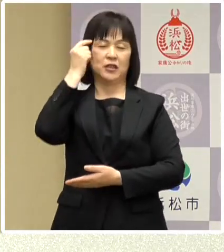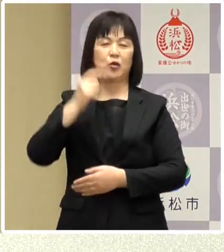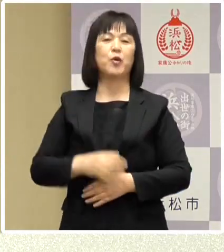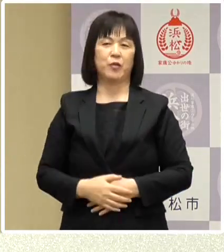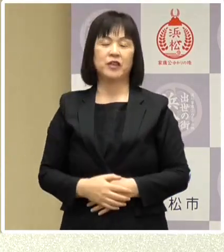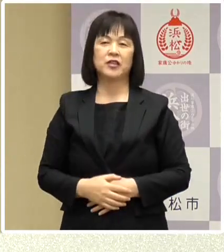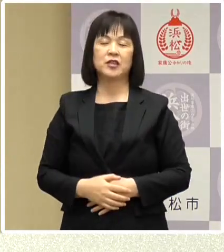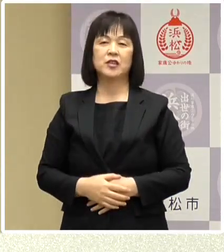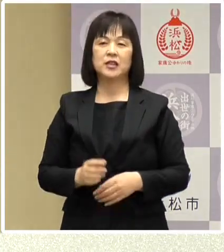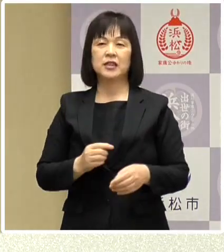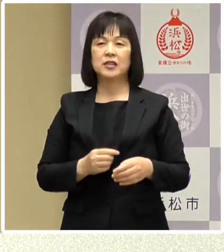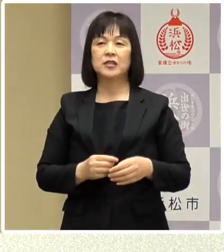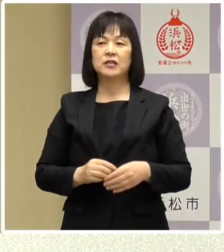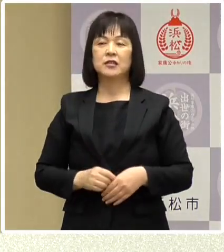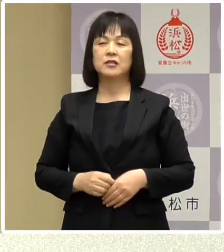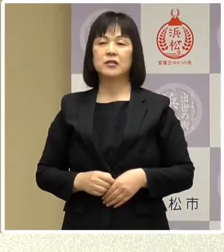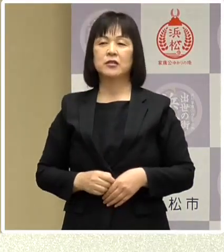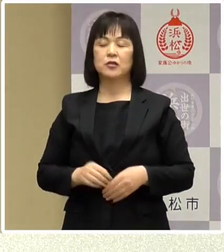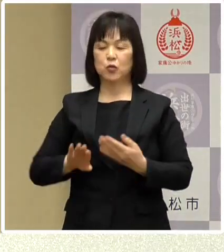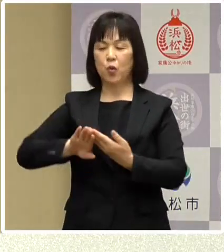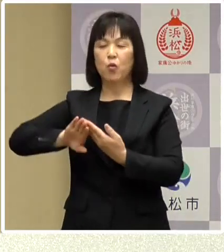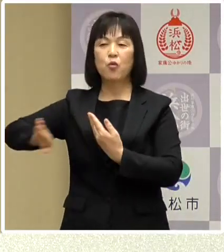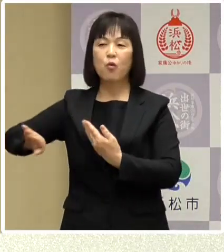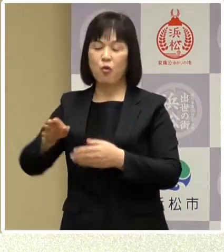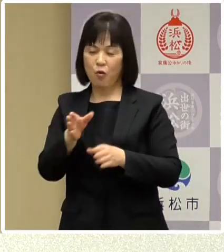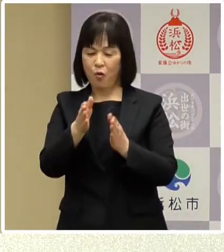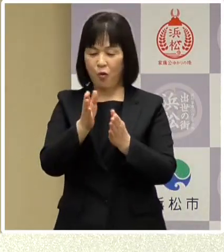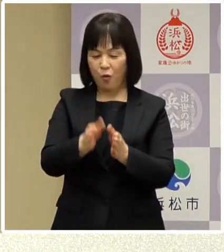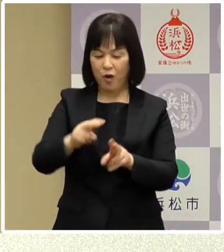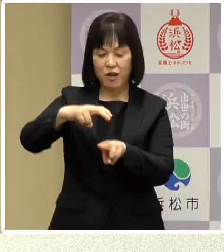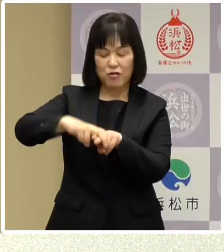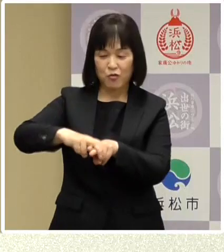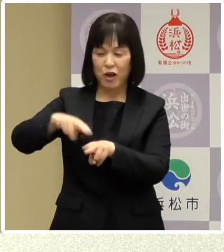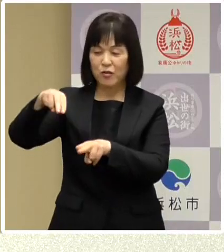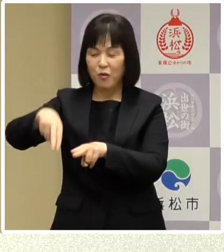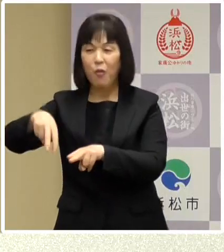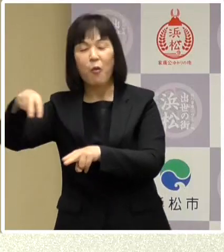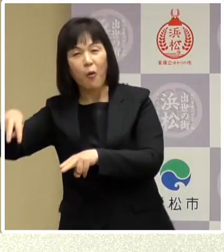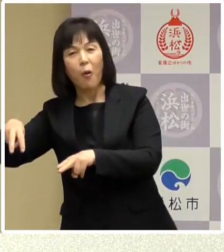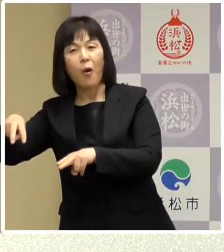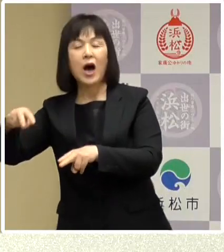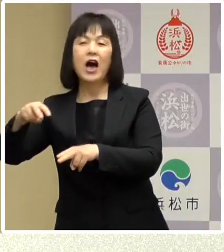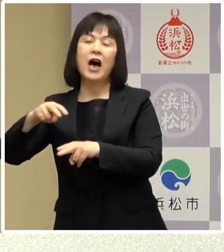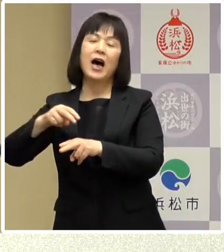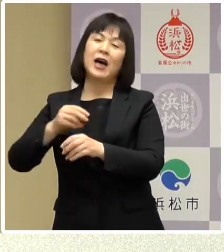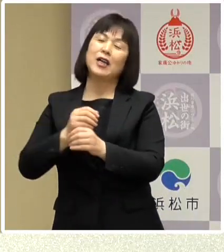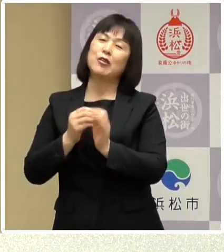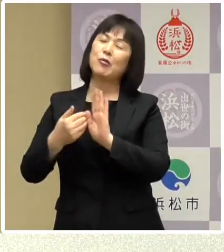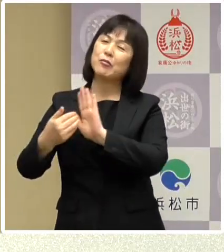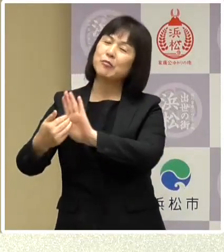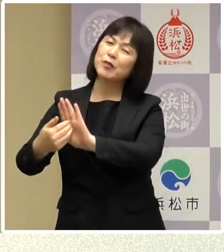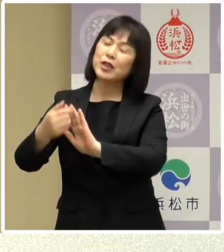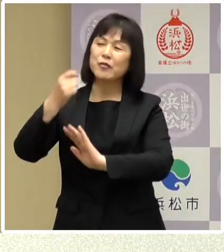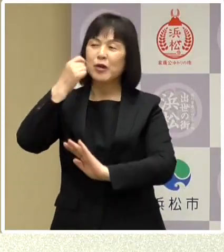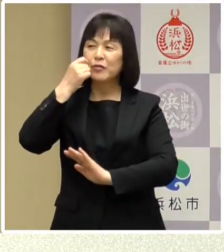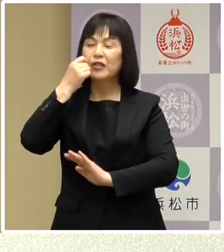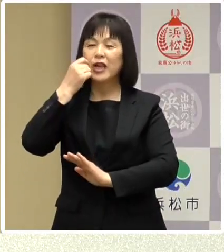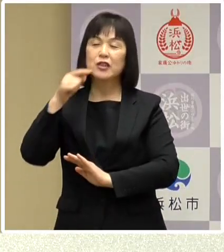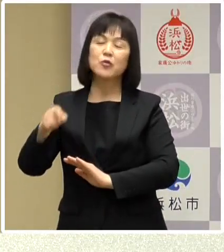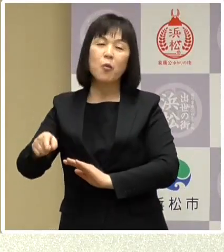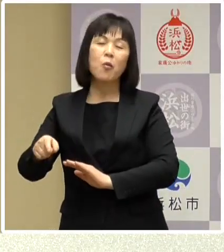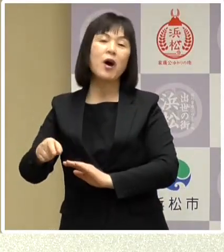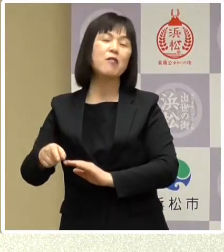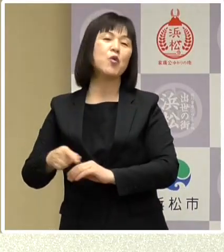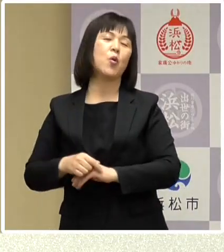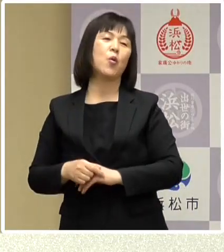ます。でさらに さらに外っていうことになりますと、さすがにちょっと規制ができるところではないものですから、そこはちょっ